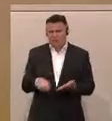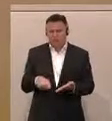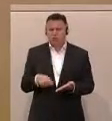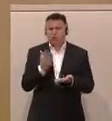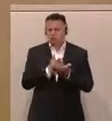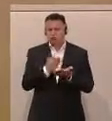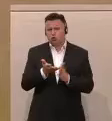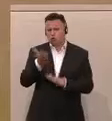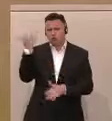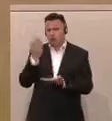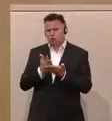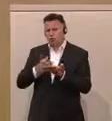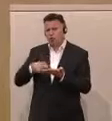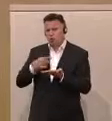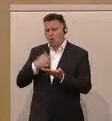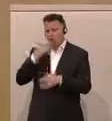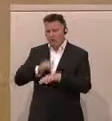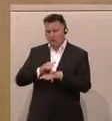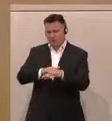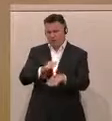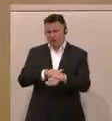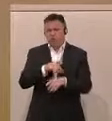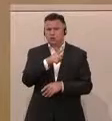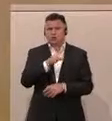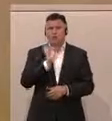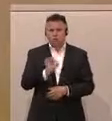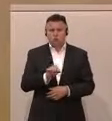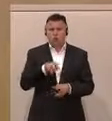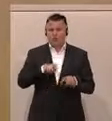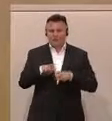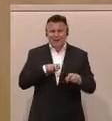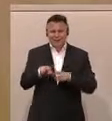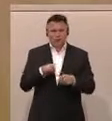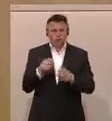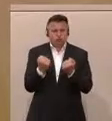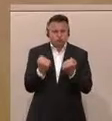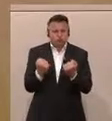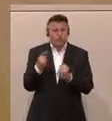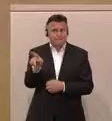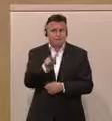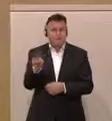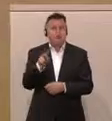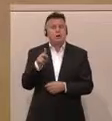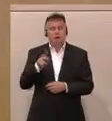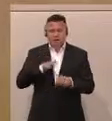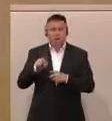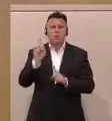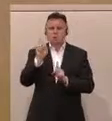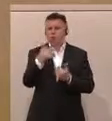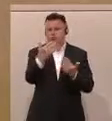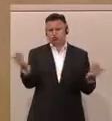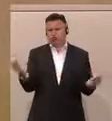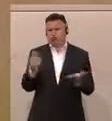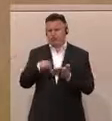oft bewiesen, auch von stabilen, mehrheitsstabilen Regierungen vergeben werden. Und es hat also nichts damit zu